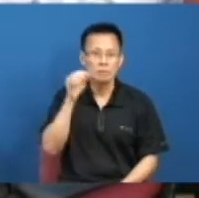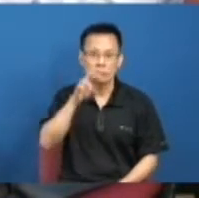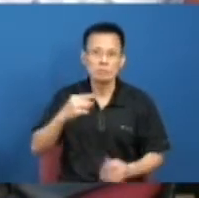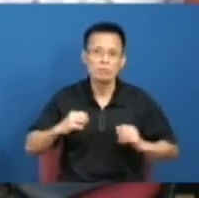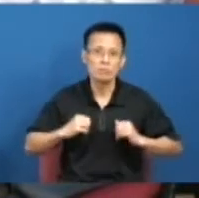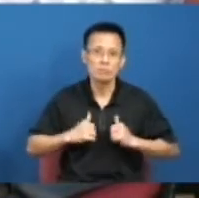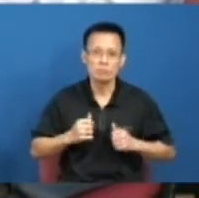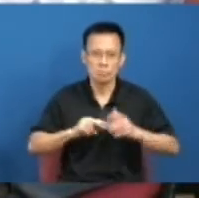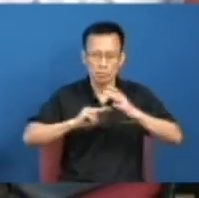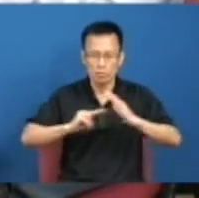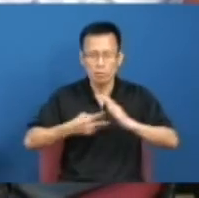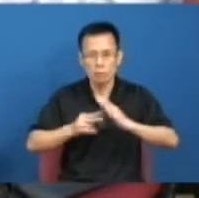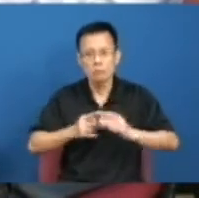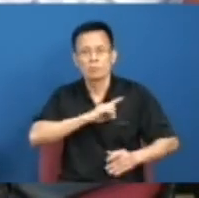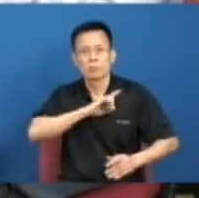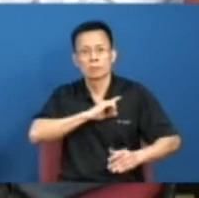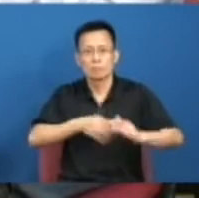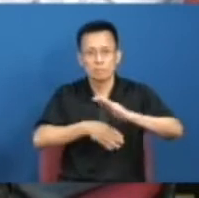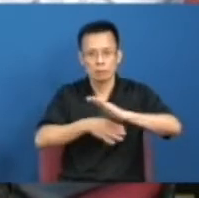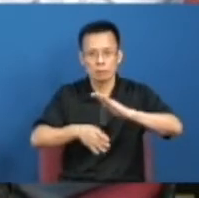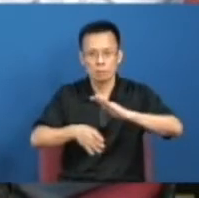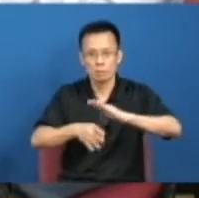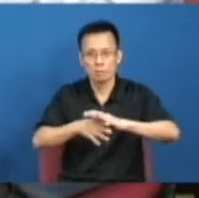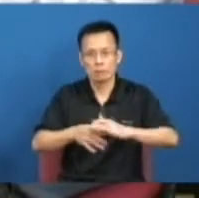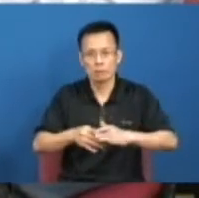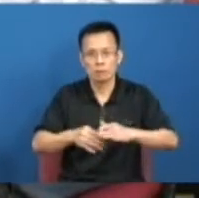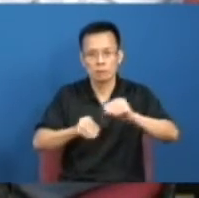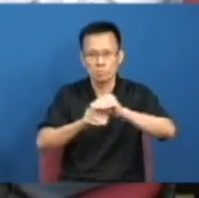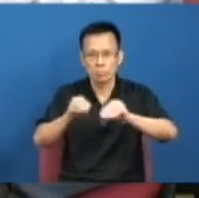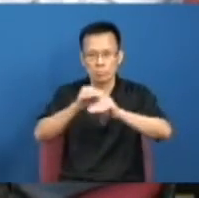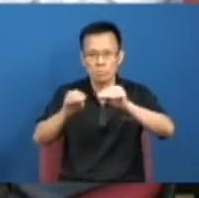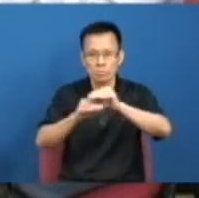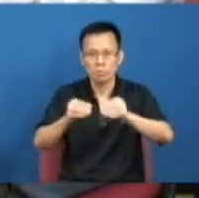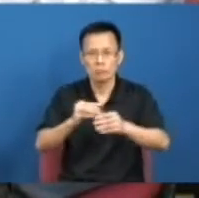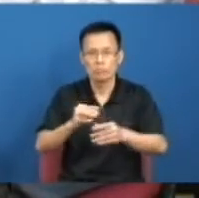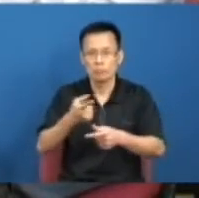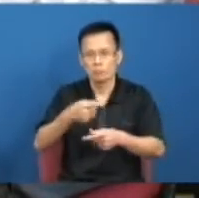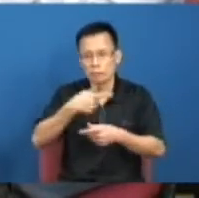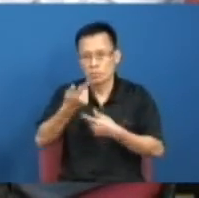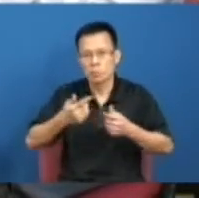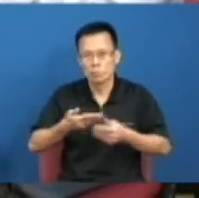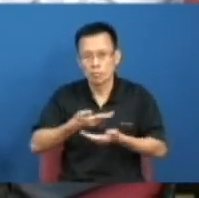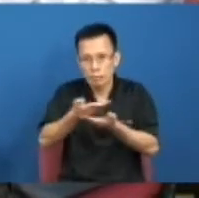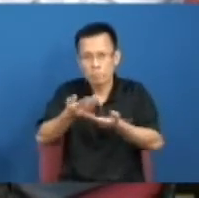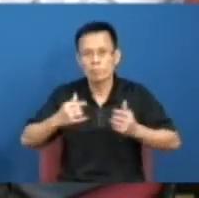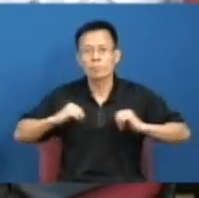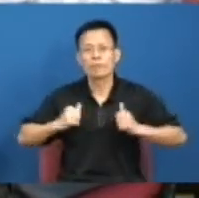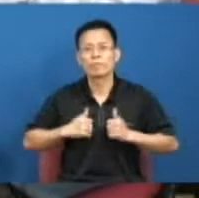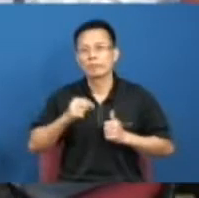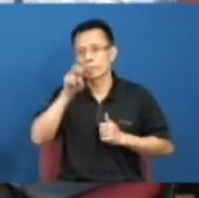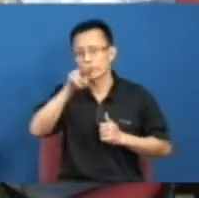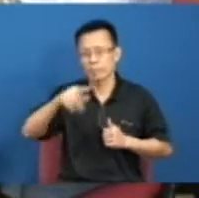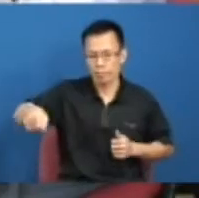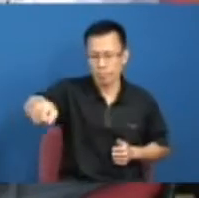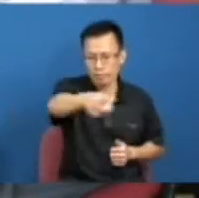佢裝修自己嘅單位，咁啲建築啊裝修咧就俾老闆睇到視線範圍嘅地方咧，全